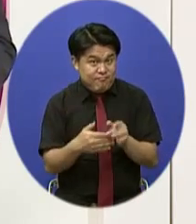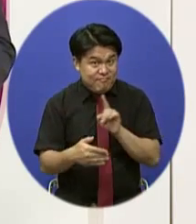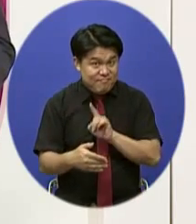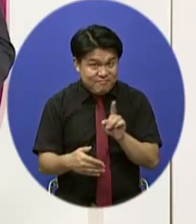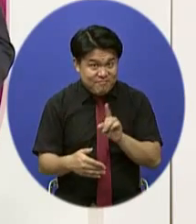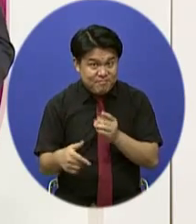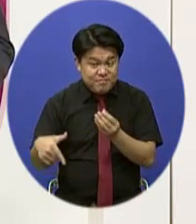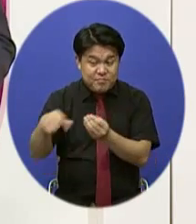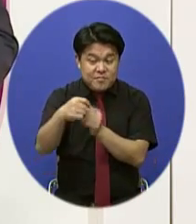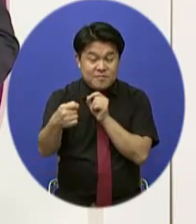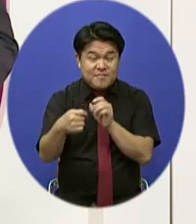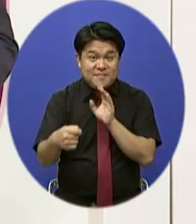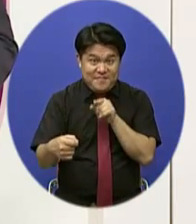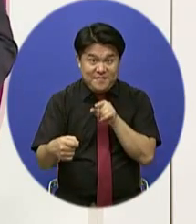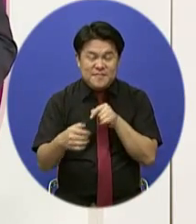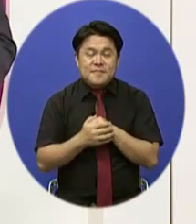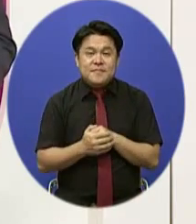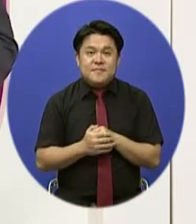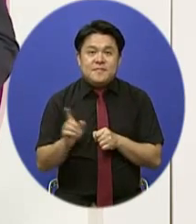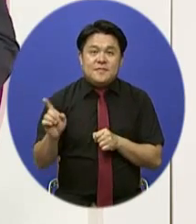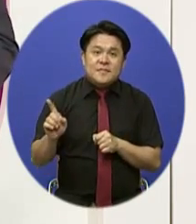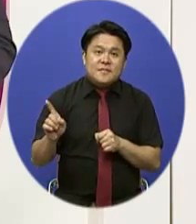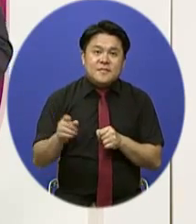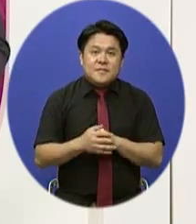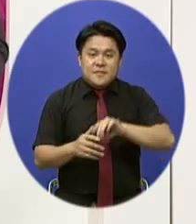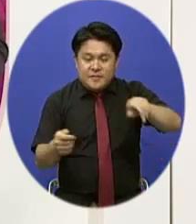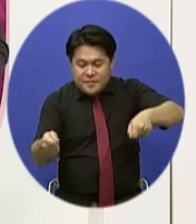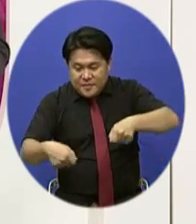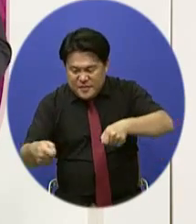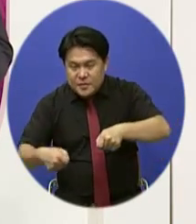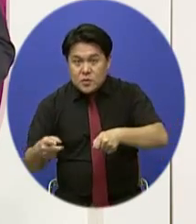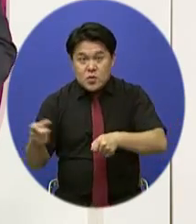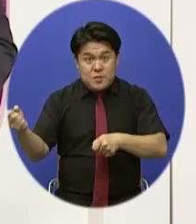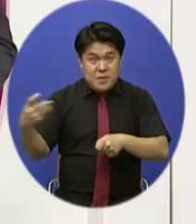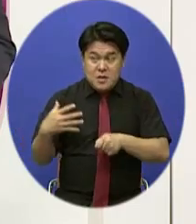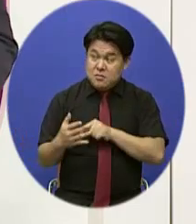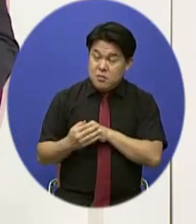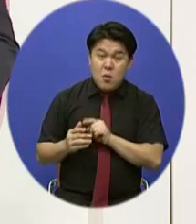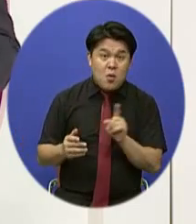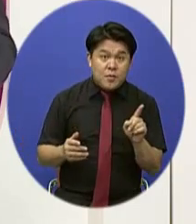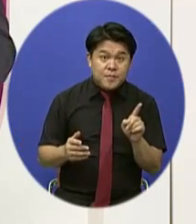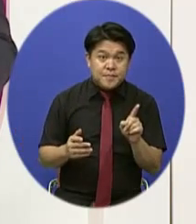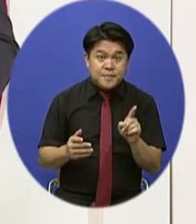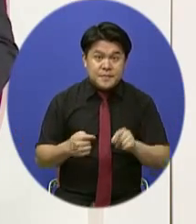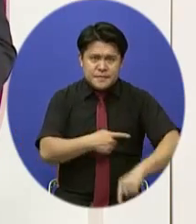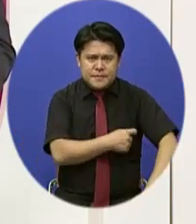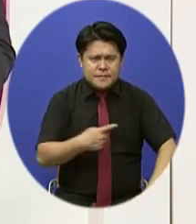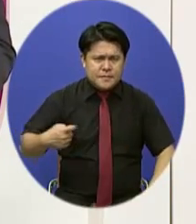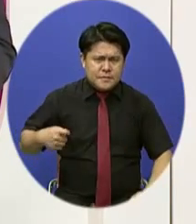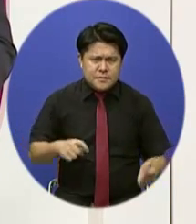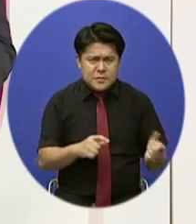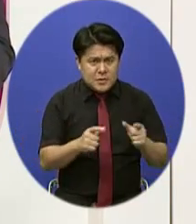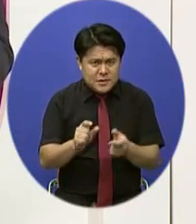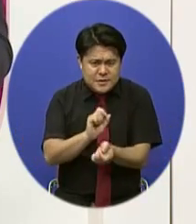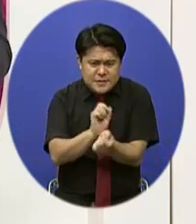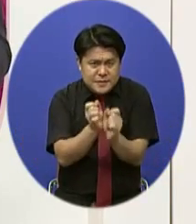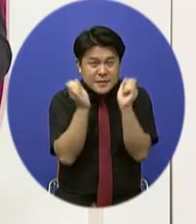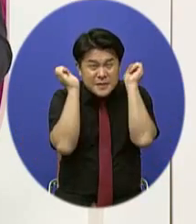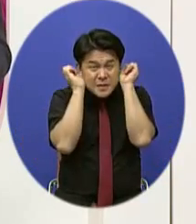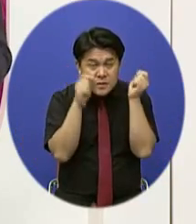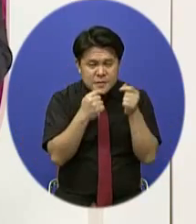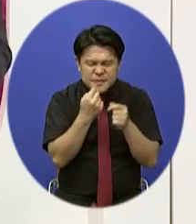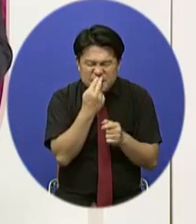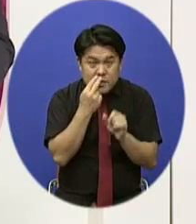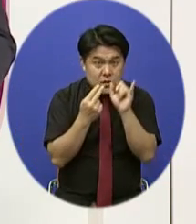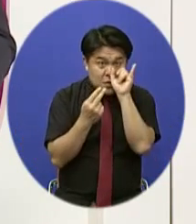추석이 다가옵니다. 네. 벌초라든지 방금 이효정 씨가 말씀했듯이 네. 진한 향수 같은 거 네. 이런